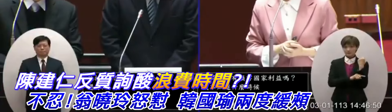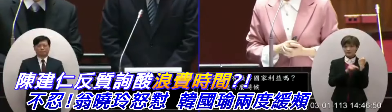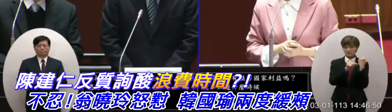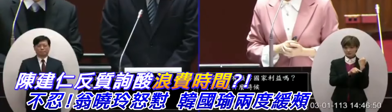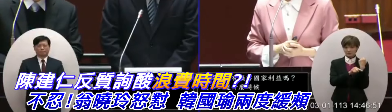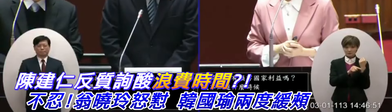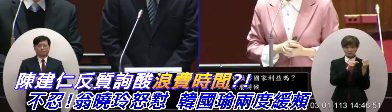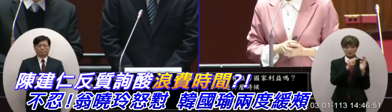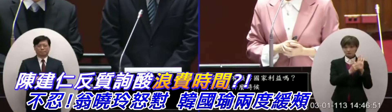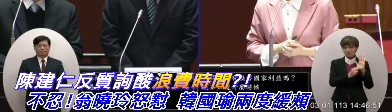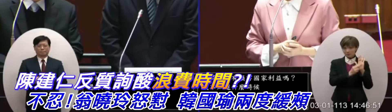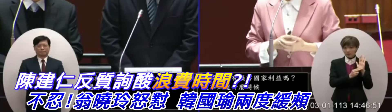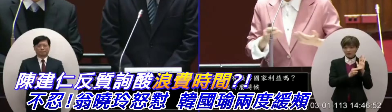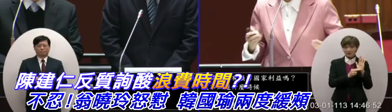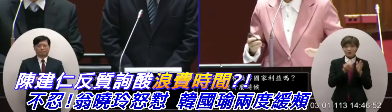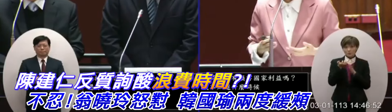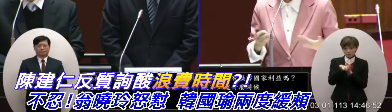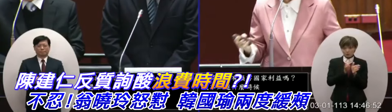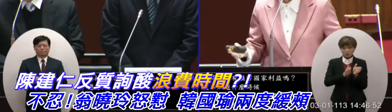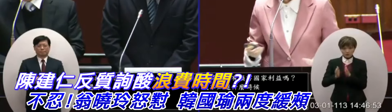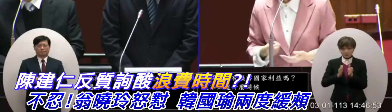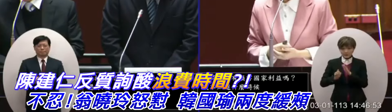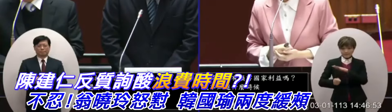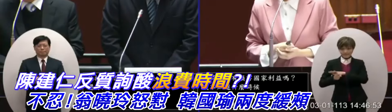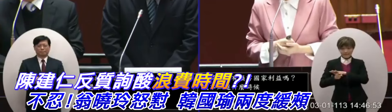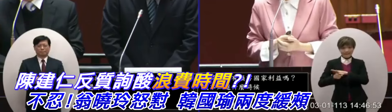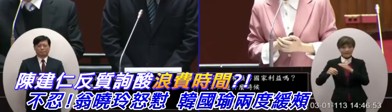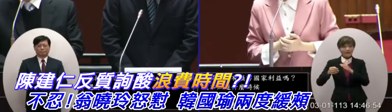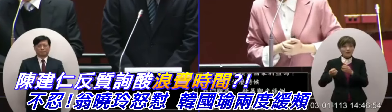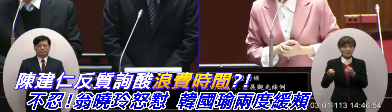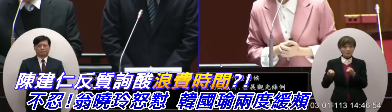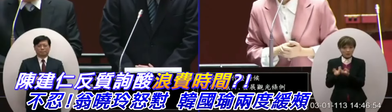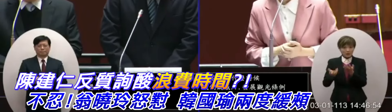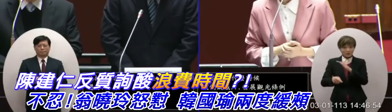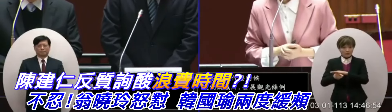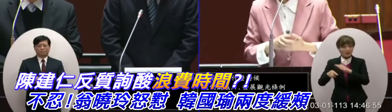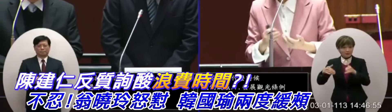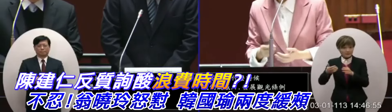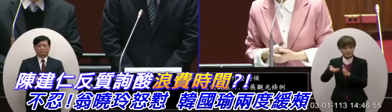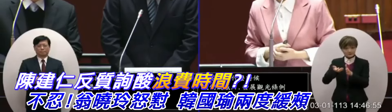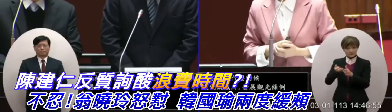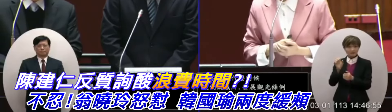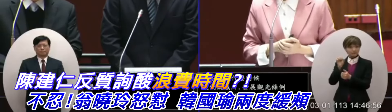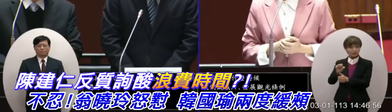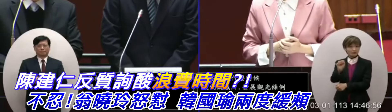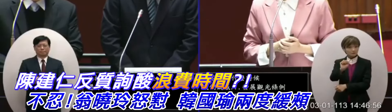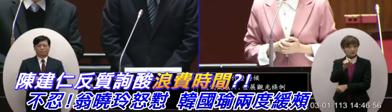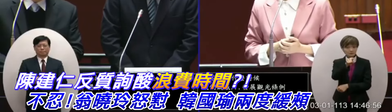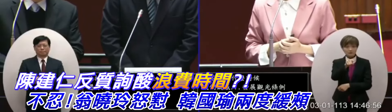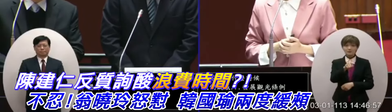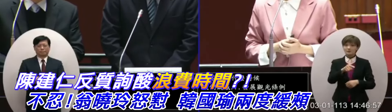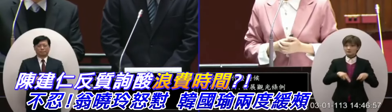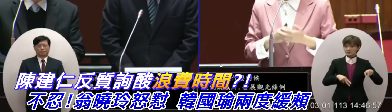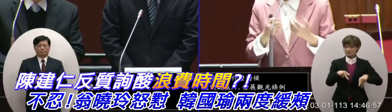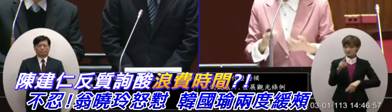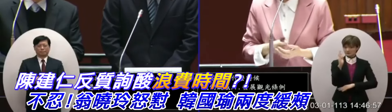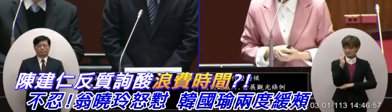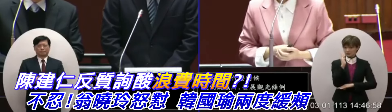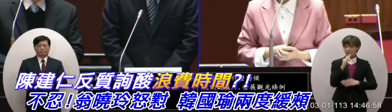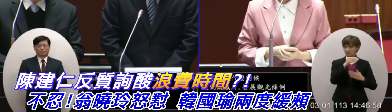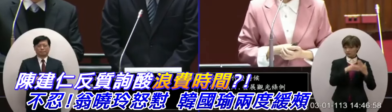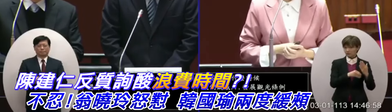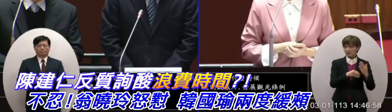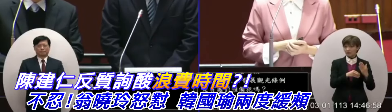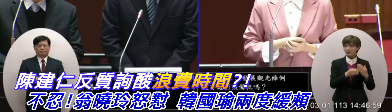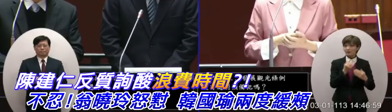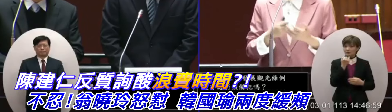备犯的，我不知道一个行政法规可以这么做吗？你们可以做这样的解释吗？你们就说今天